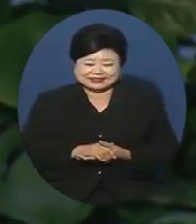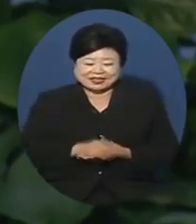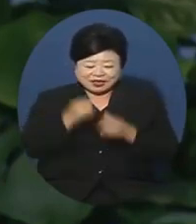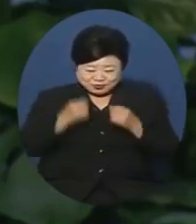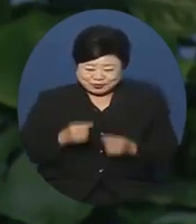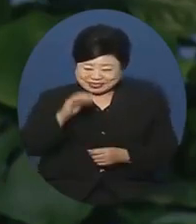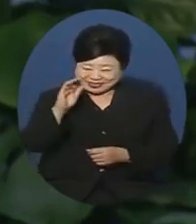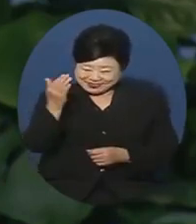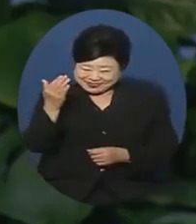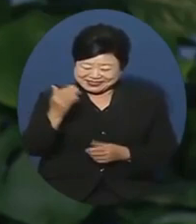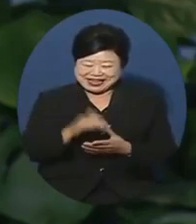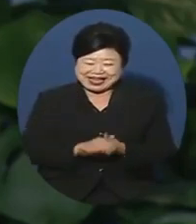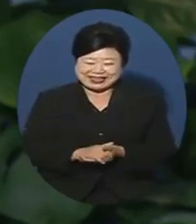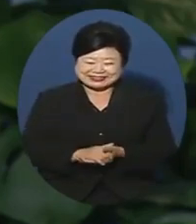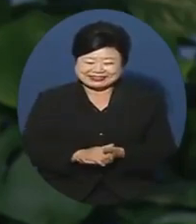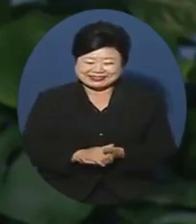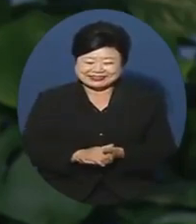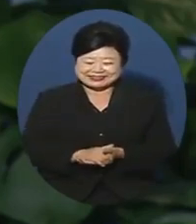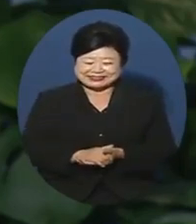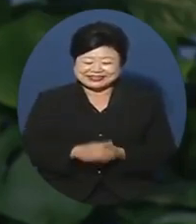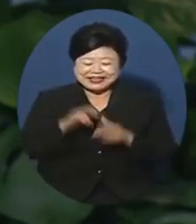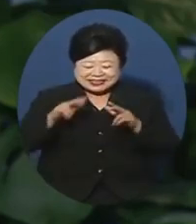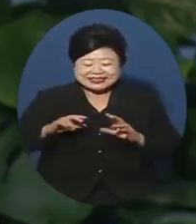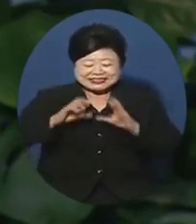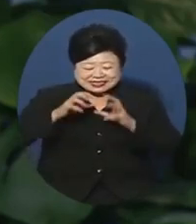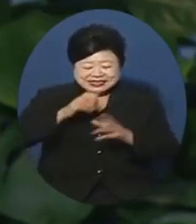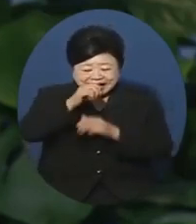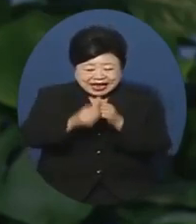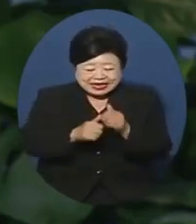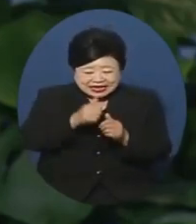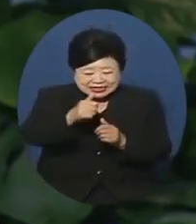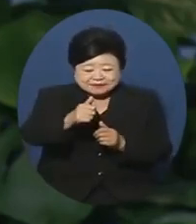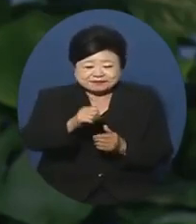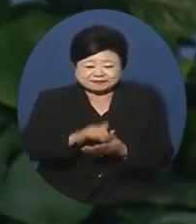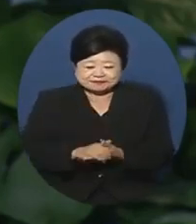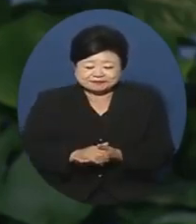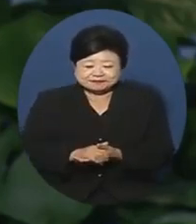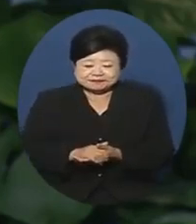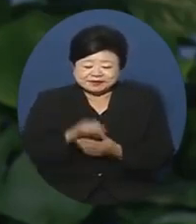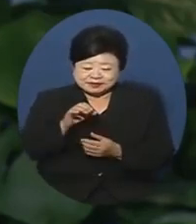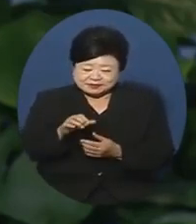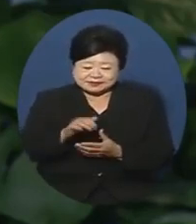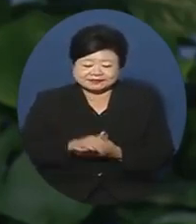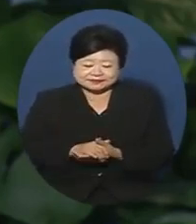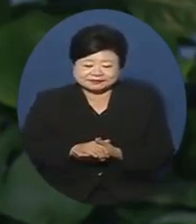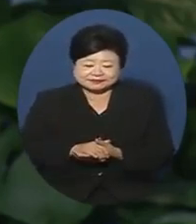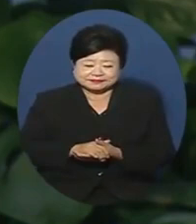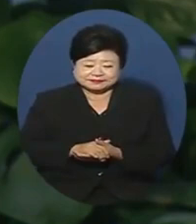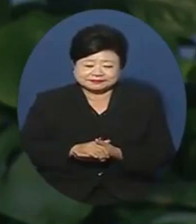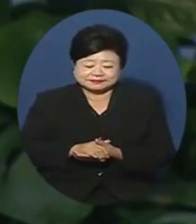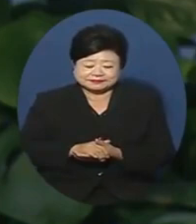존재가 되는 것입니다. 이 세상 하나님 앞에서 안에서